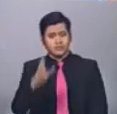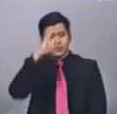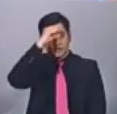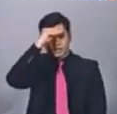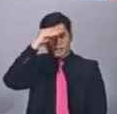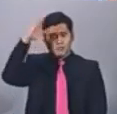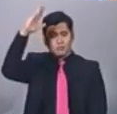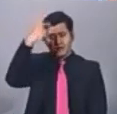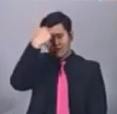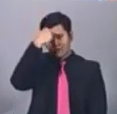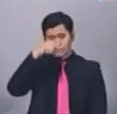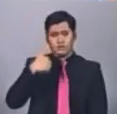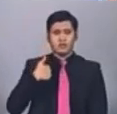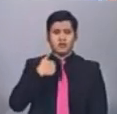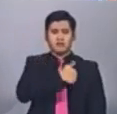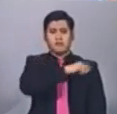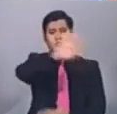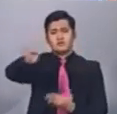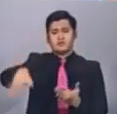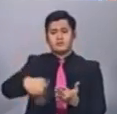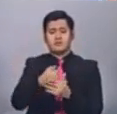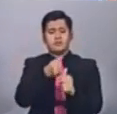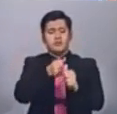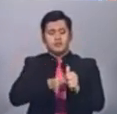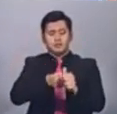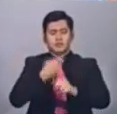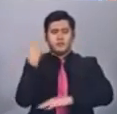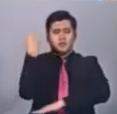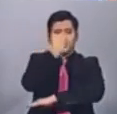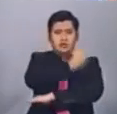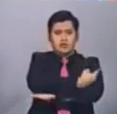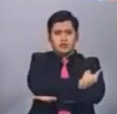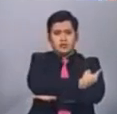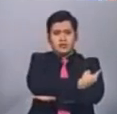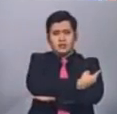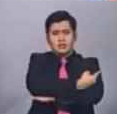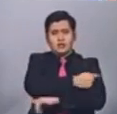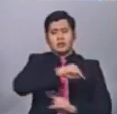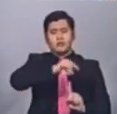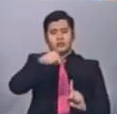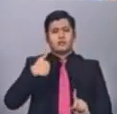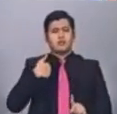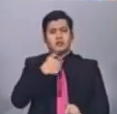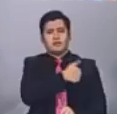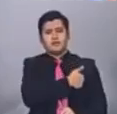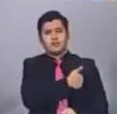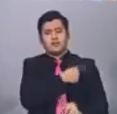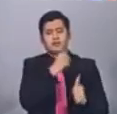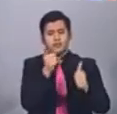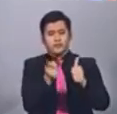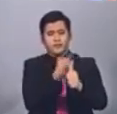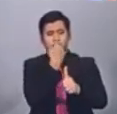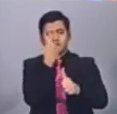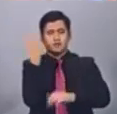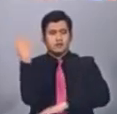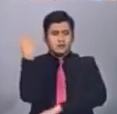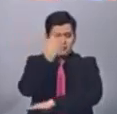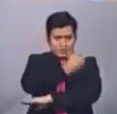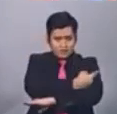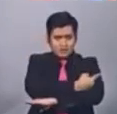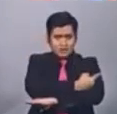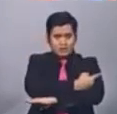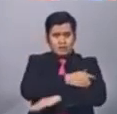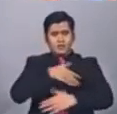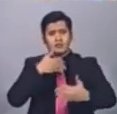kami semua yang saban hari sejak daripada hari pertama kami masih naif dalam bidang penyiaran sehinggalah